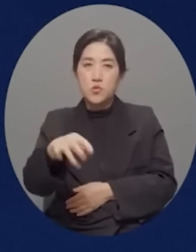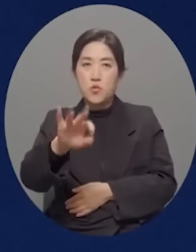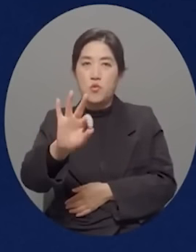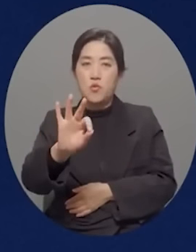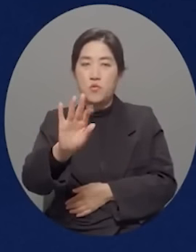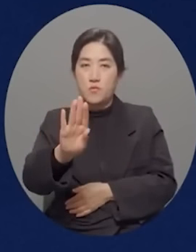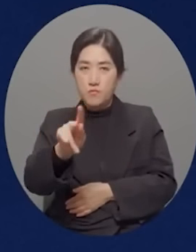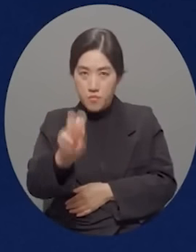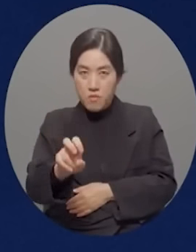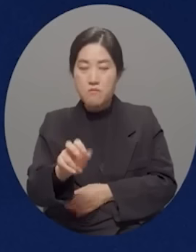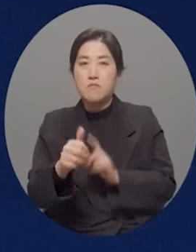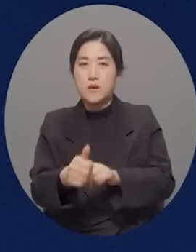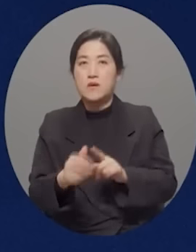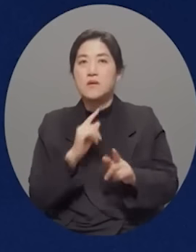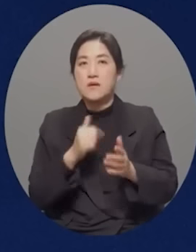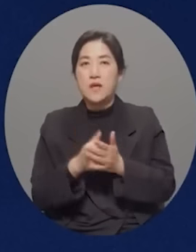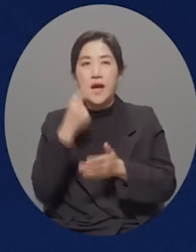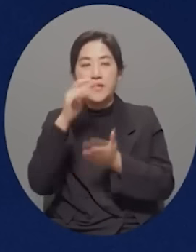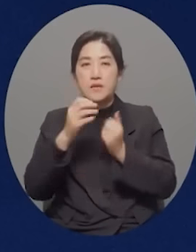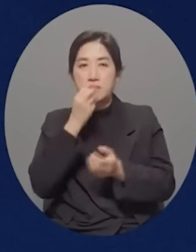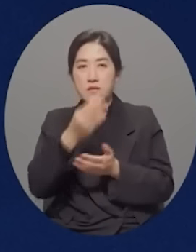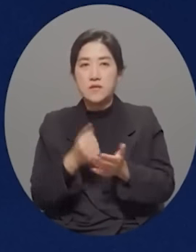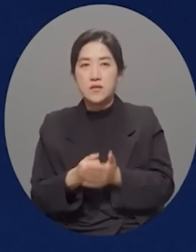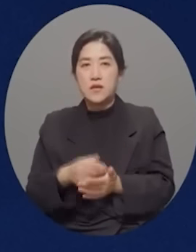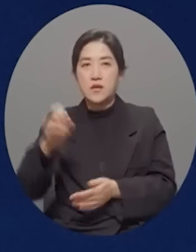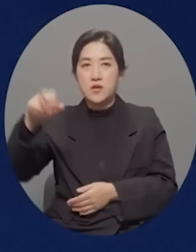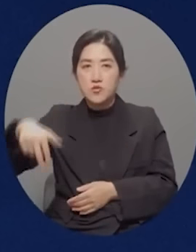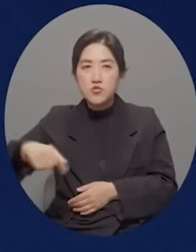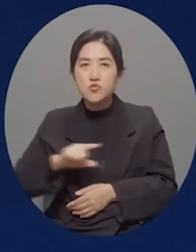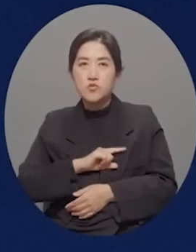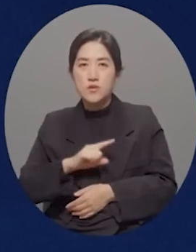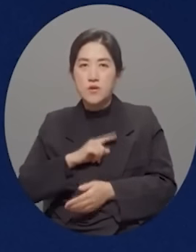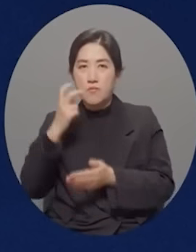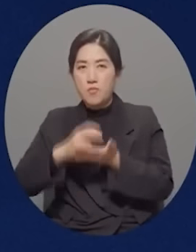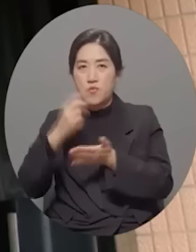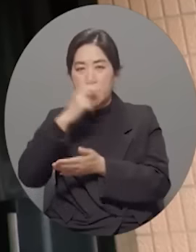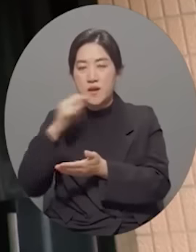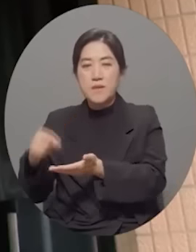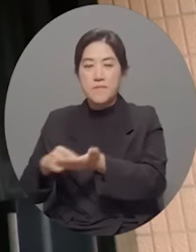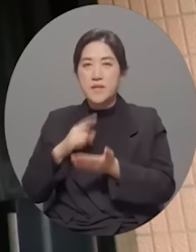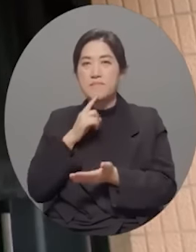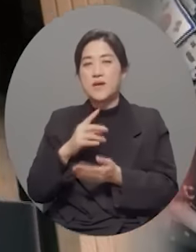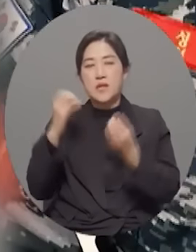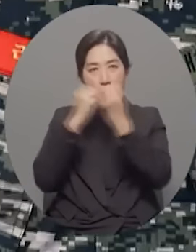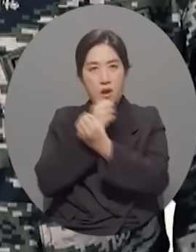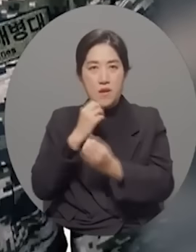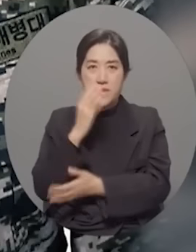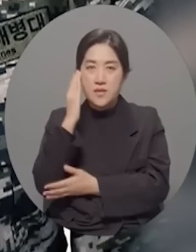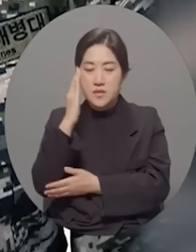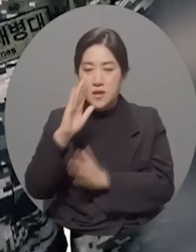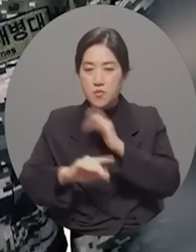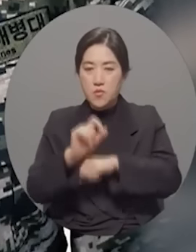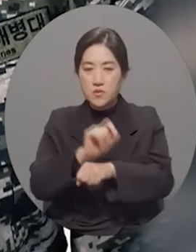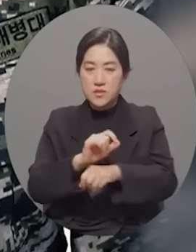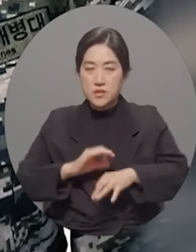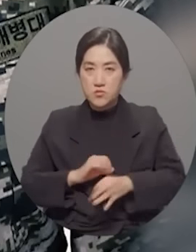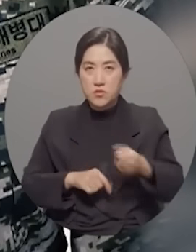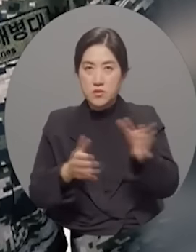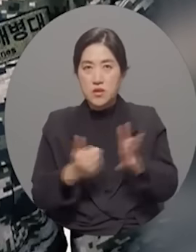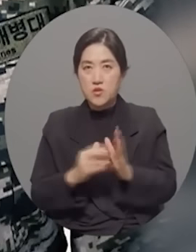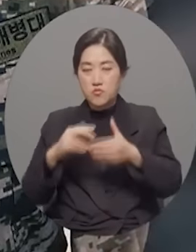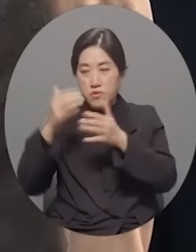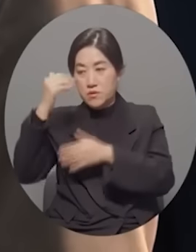뒤 진술서에선 유재현 법무관리관이 낸 의견이었다며 말을 바꿨습니다. 공수처는 유독 국방부 수뇌부가